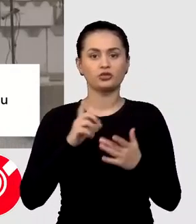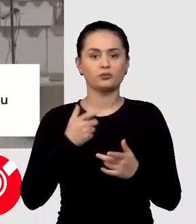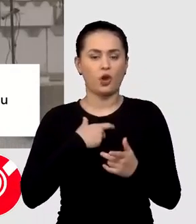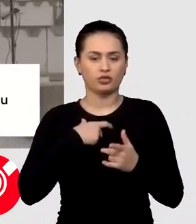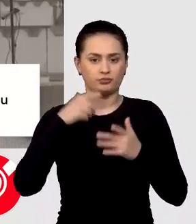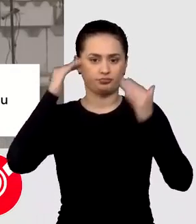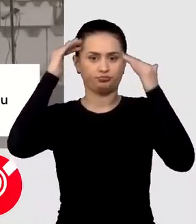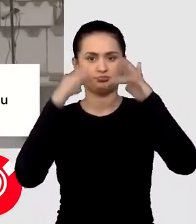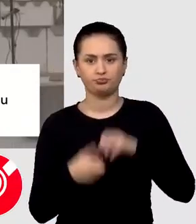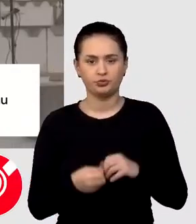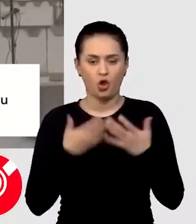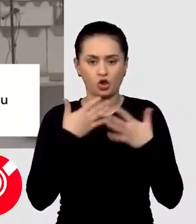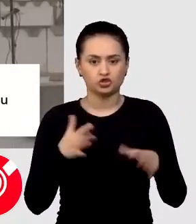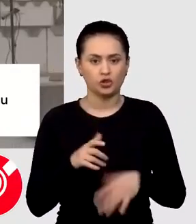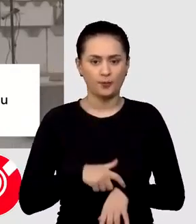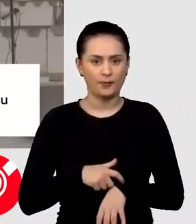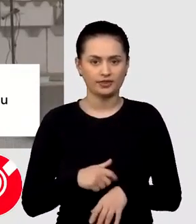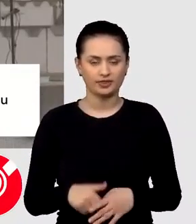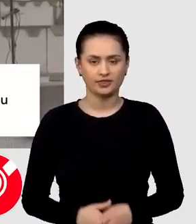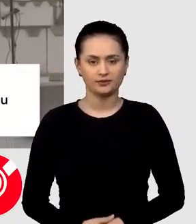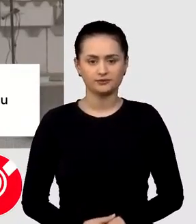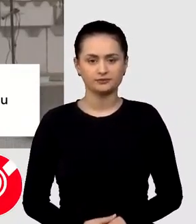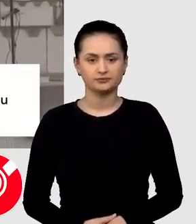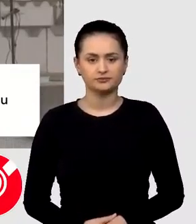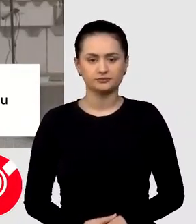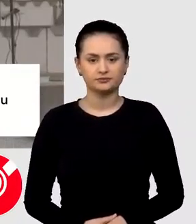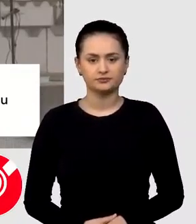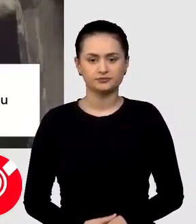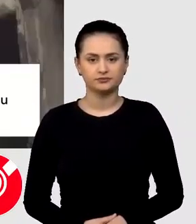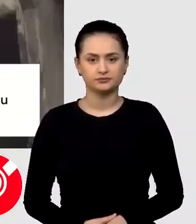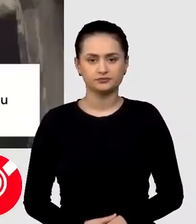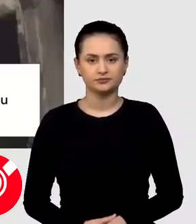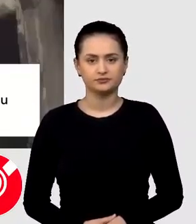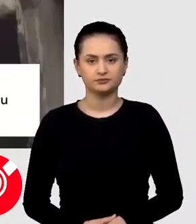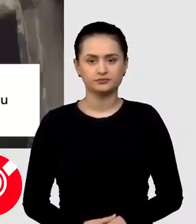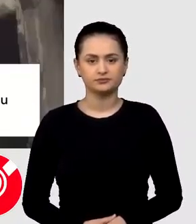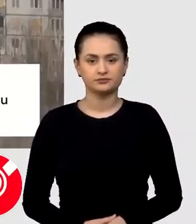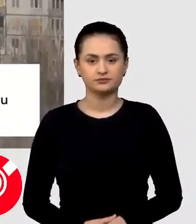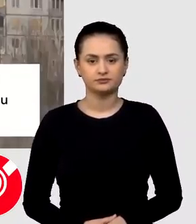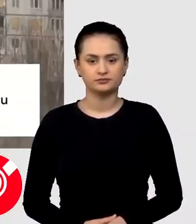clădiri pentru că s-ar putea prăbuși în orice moment.